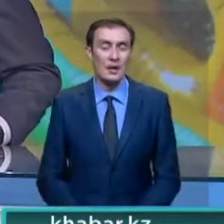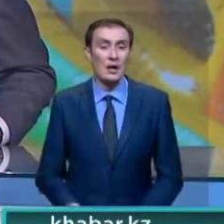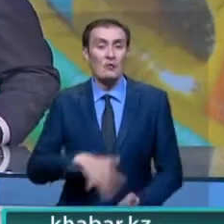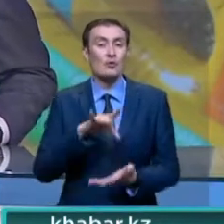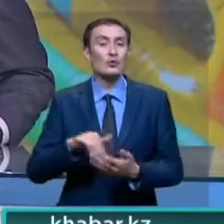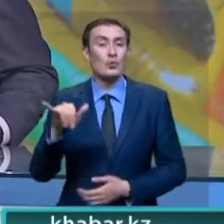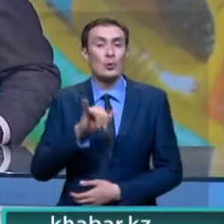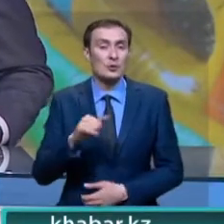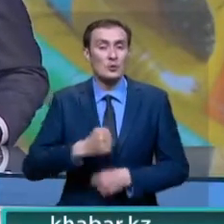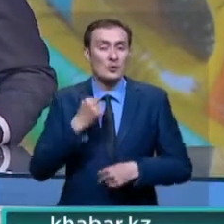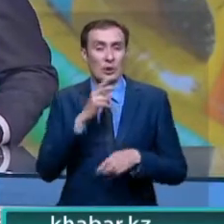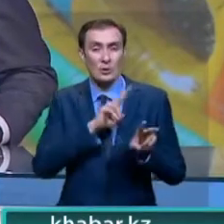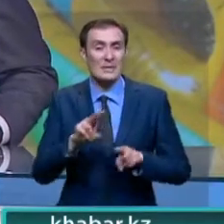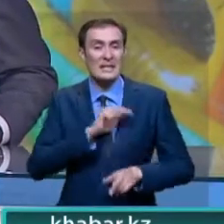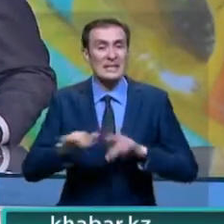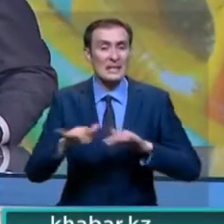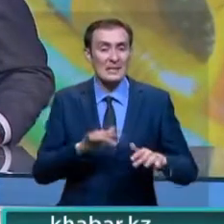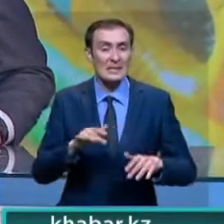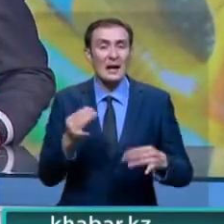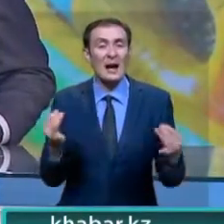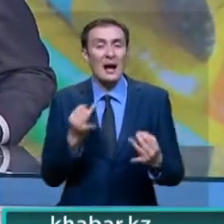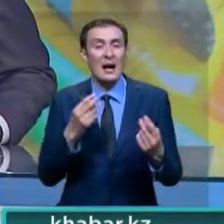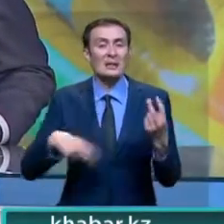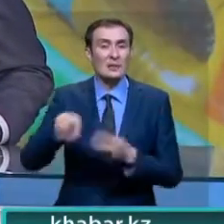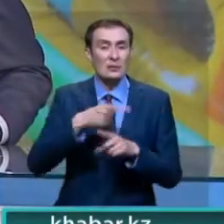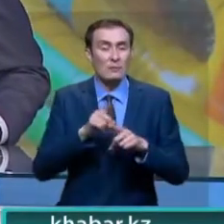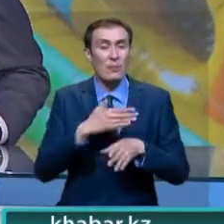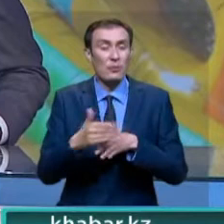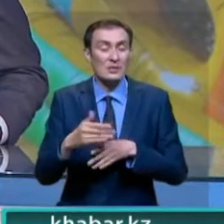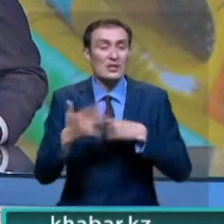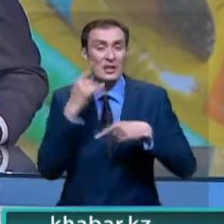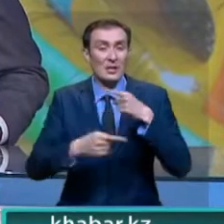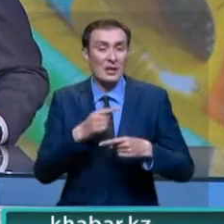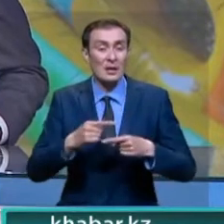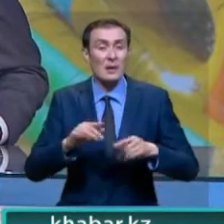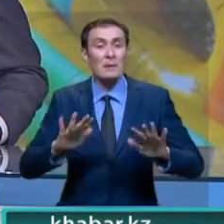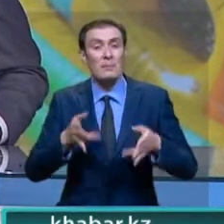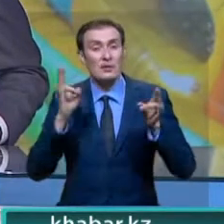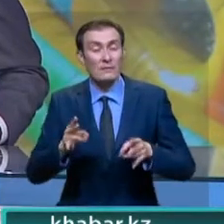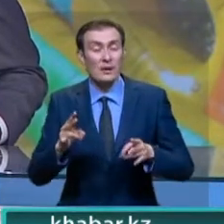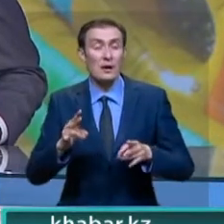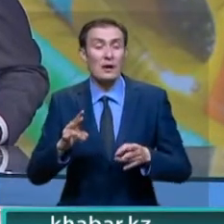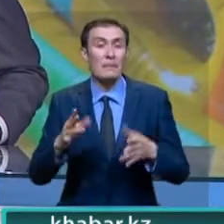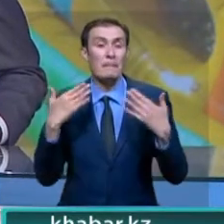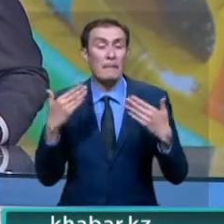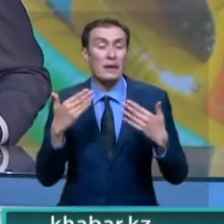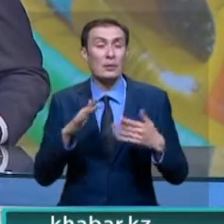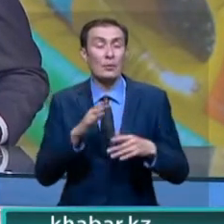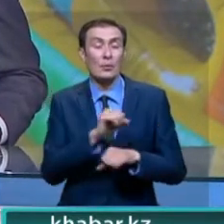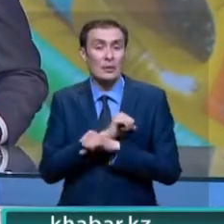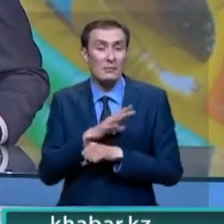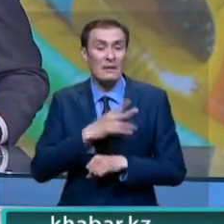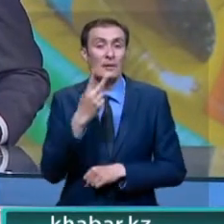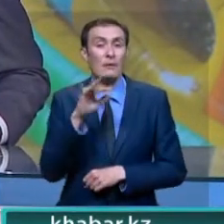В Уральске же усиливают контроль за деятельностью аттракционов. Решение принято после череды происшествий в городском парке культуры и отдыха.